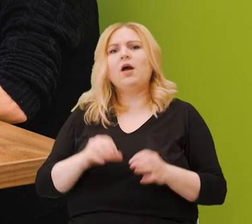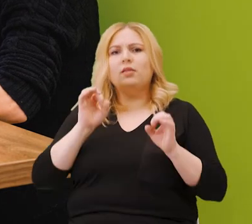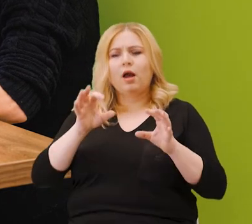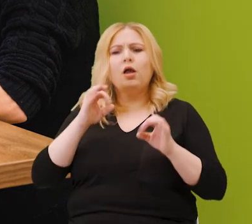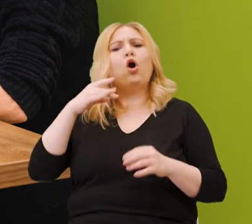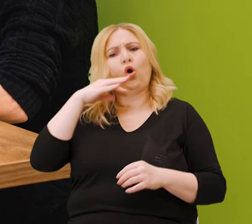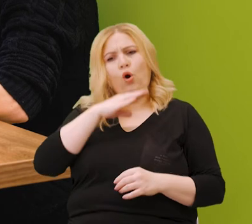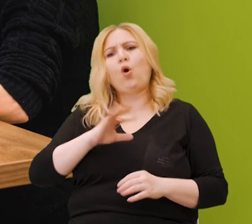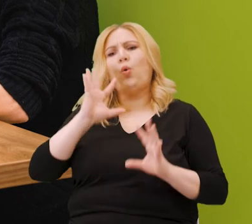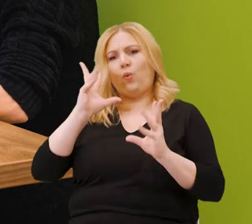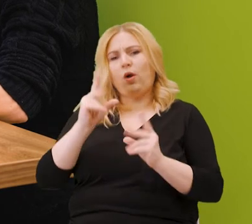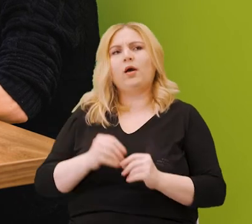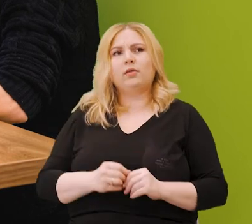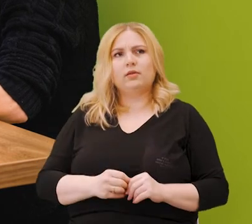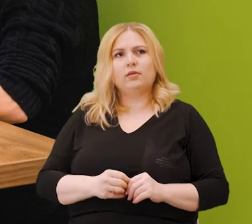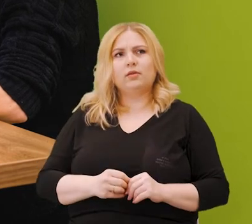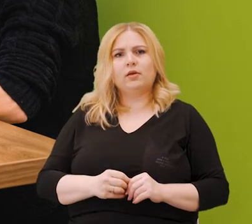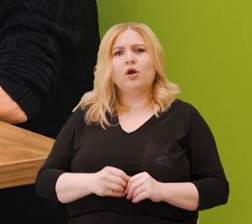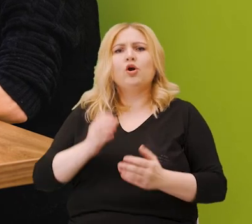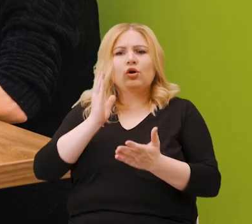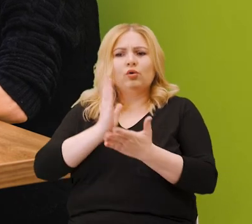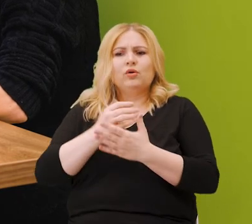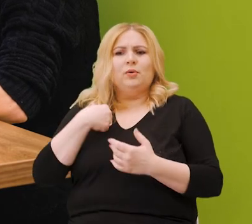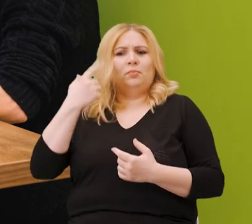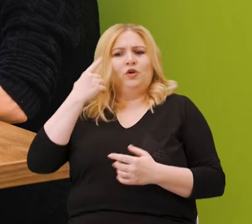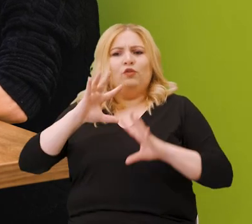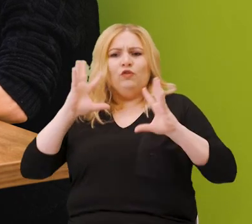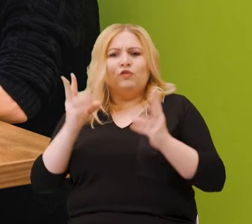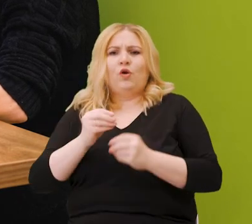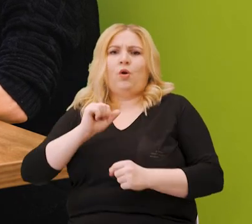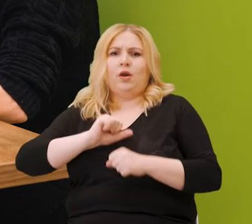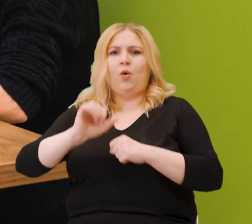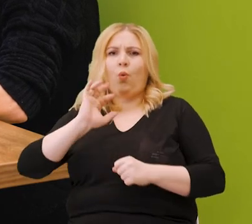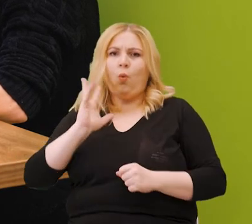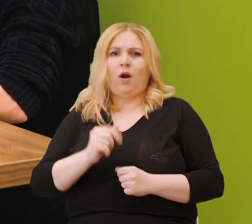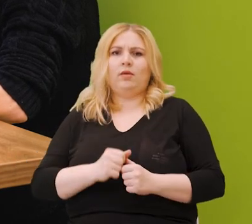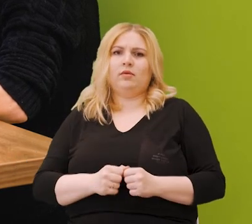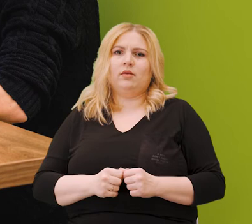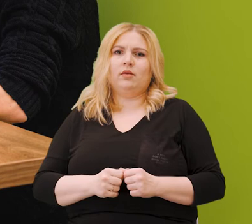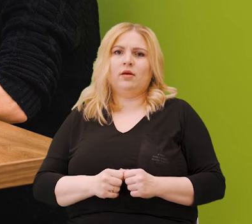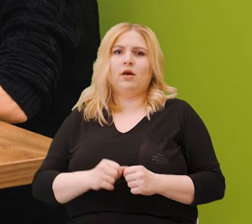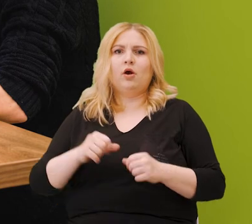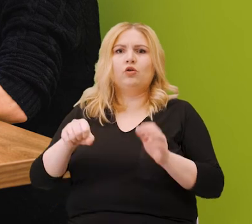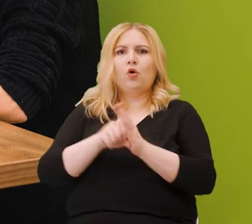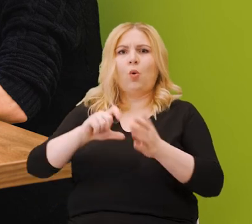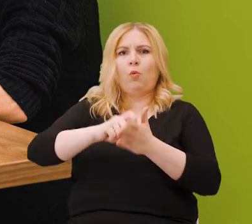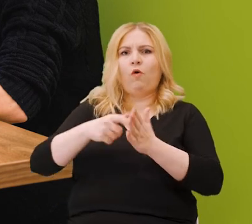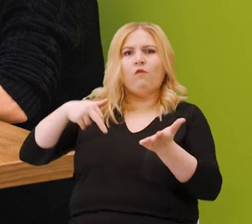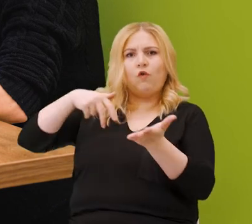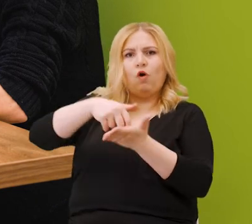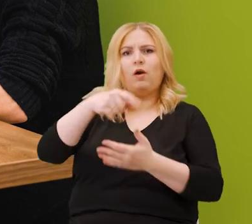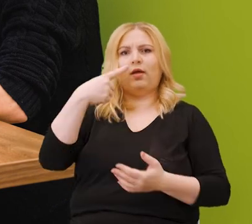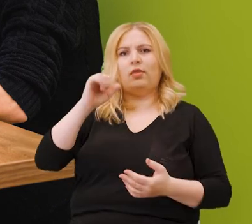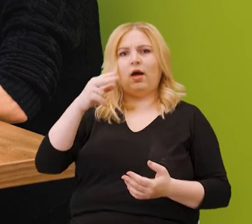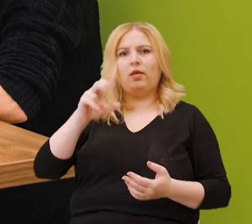Co jak co, ale kolory są na medal. Już chciał zauważyć, że wszystko zrobił na medal, kiedy trzasnęły drzwi pokoju